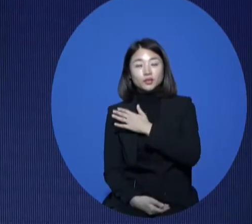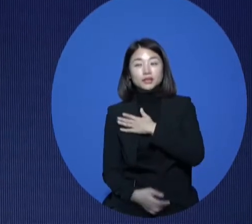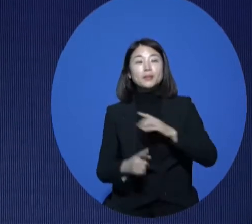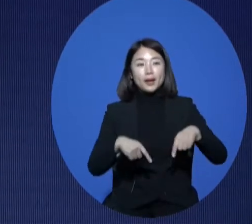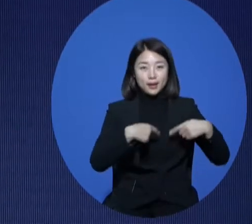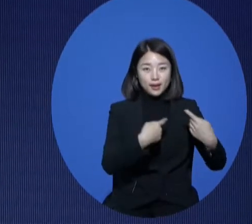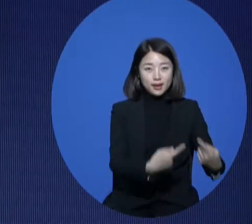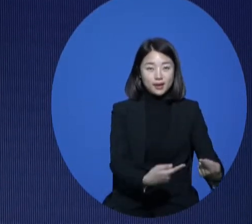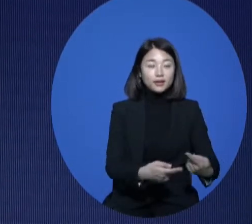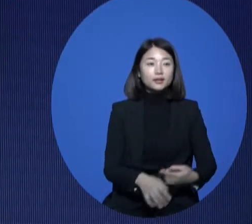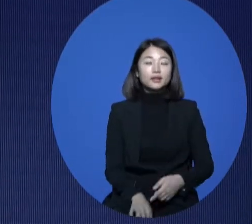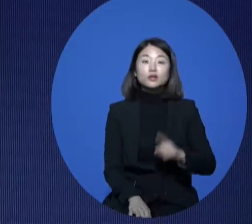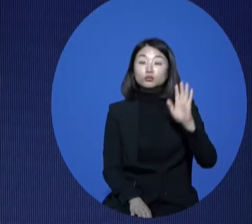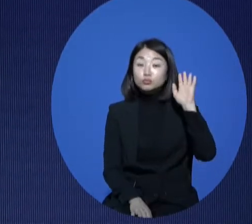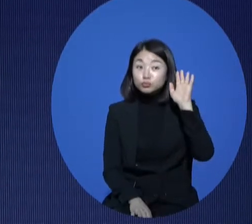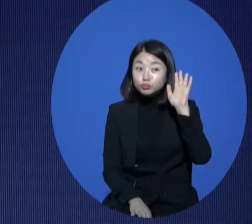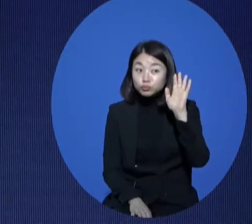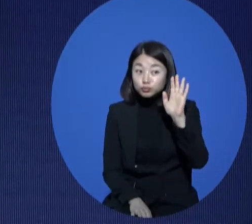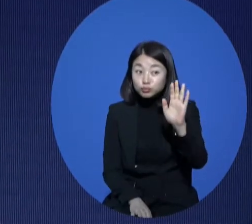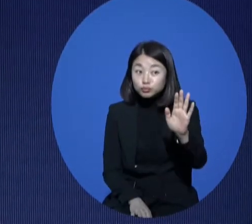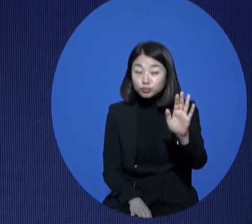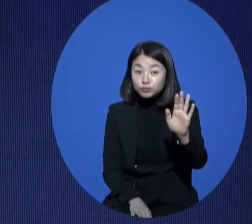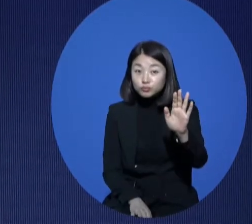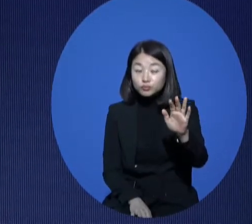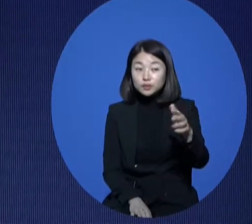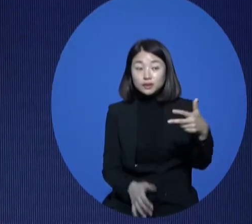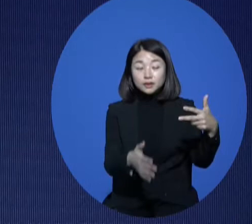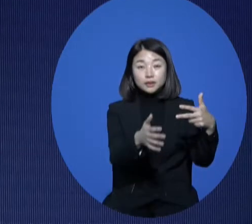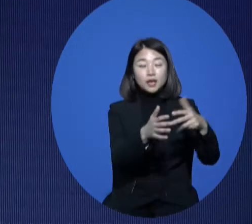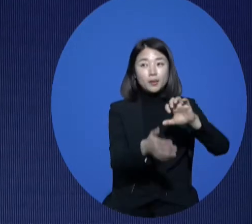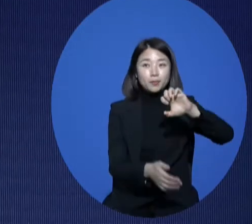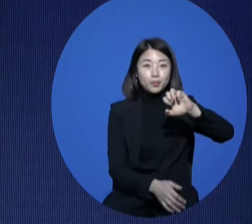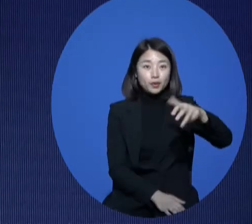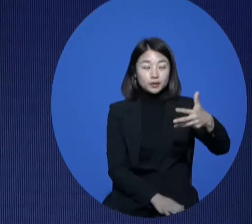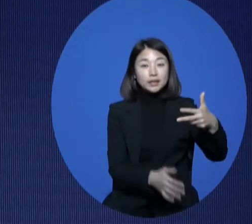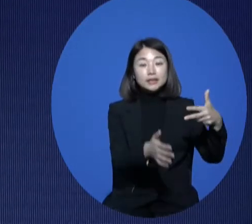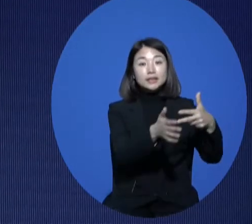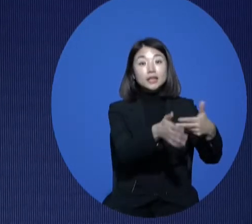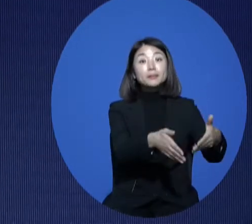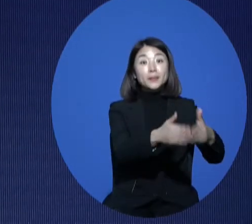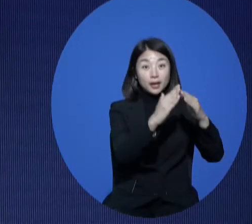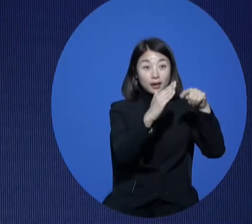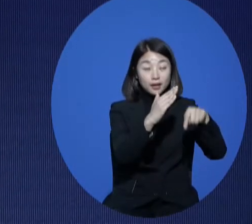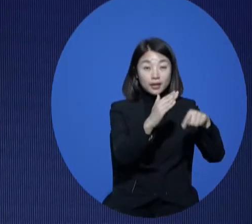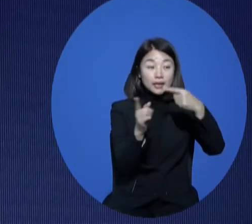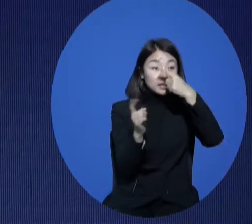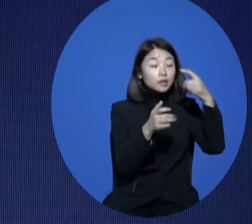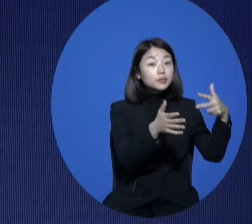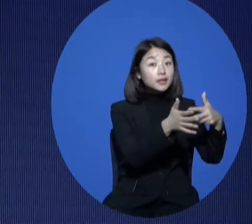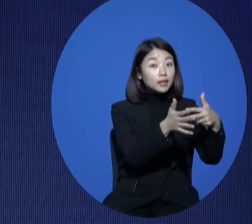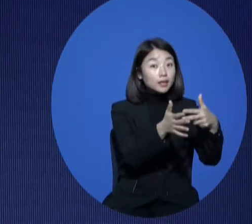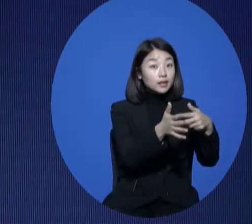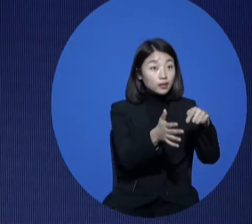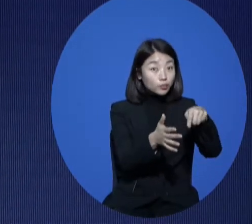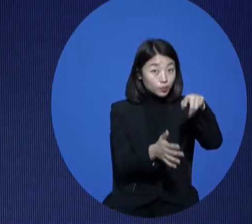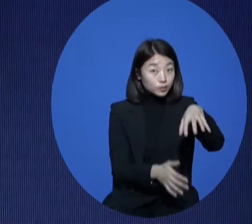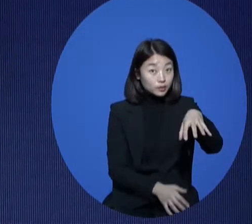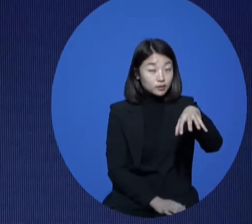했고, 그 이후로는 이제 재단이 형성되면서 평창 기념재단에서